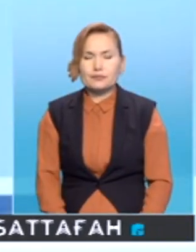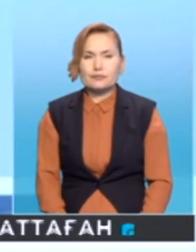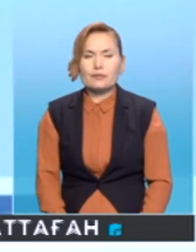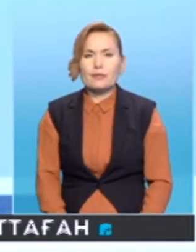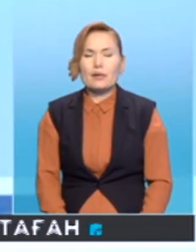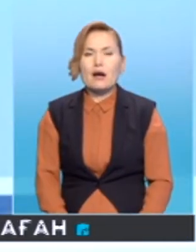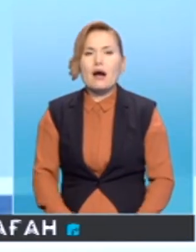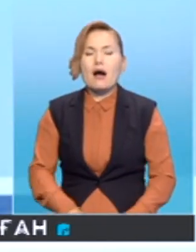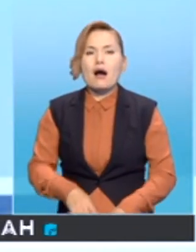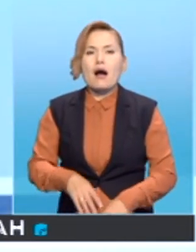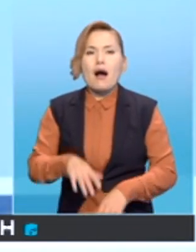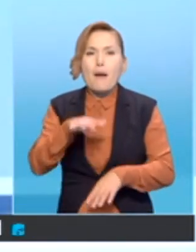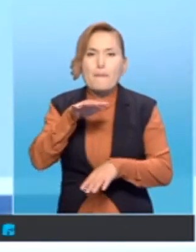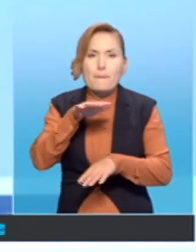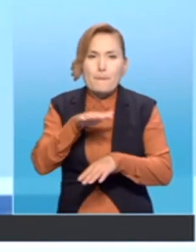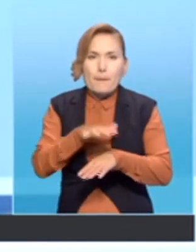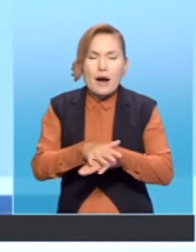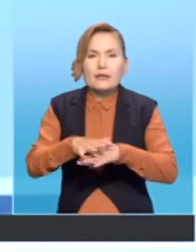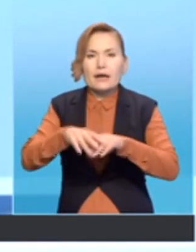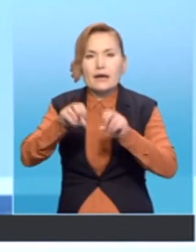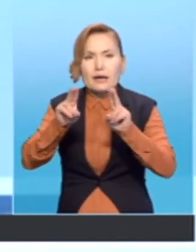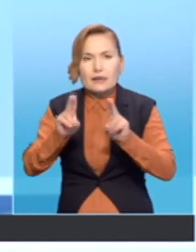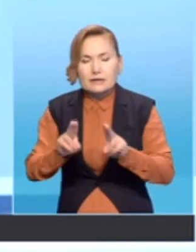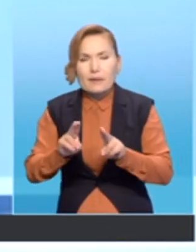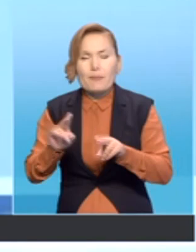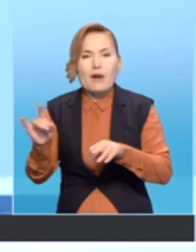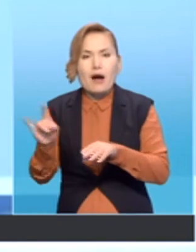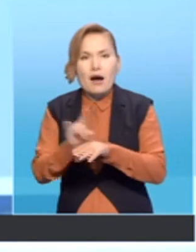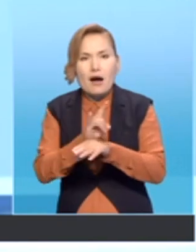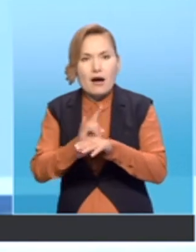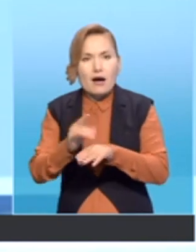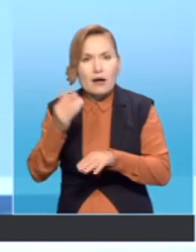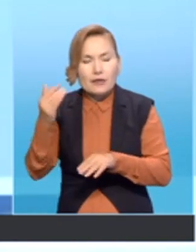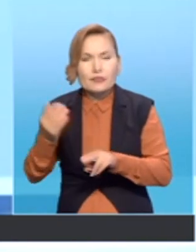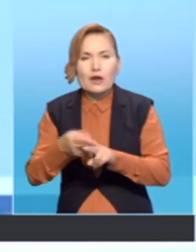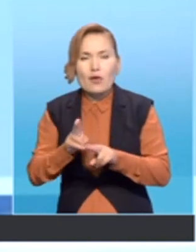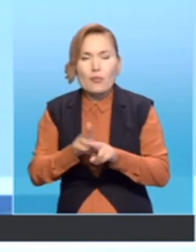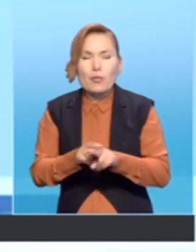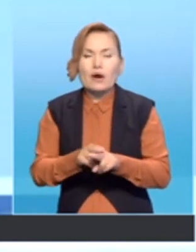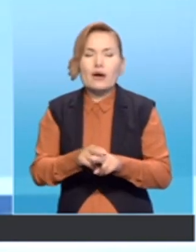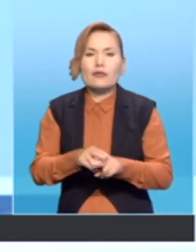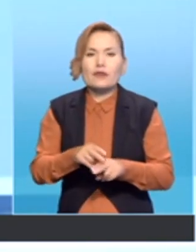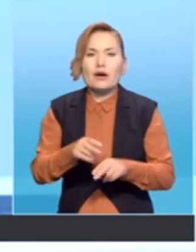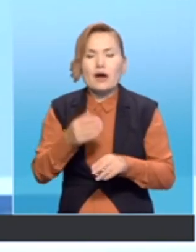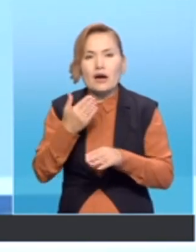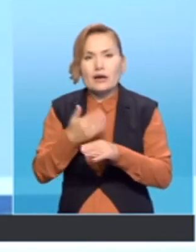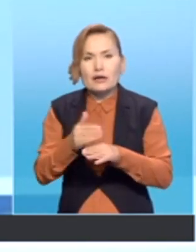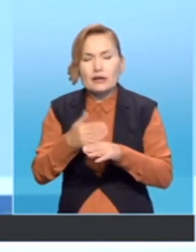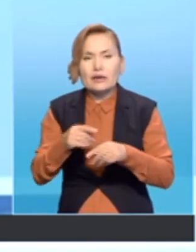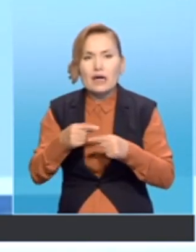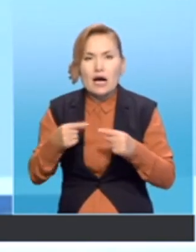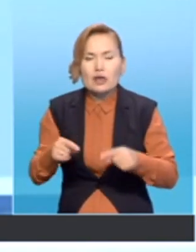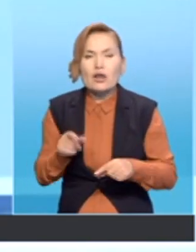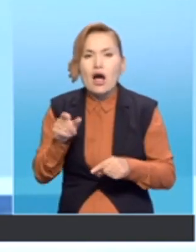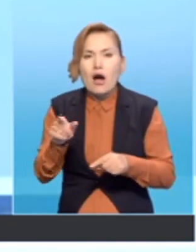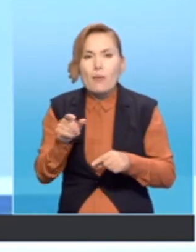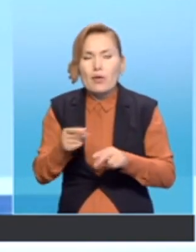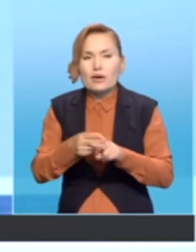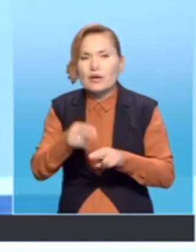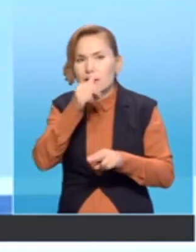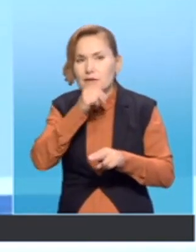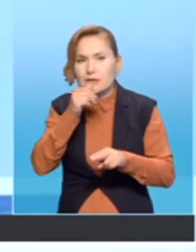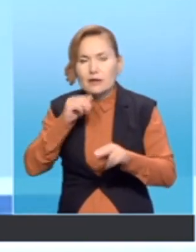Банк қызметкерлерінің немесе құқық қорғау органдарының телефон арқылы жасалатын несие толтыру туралы, мүлікті сату мен қаражатты қауіпсіз шотқа аудару